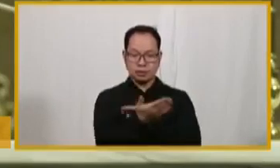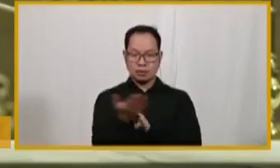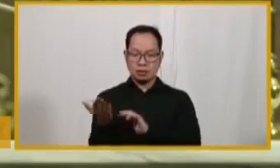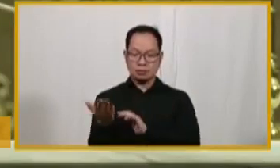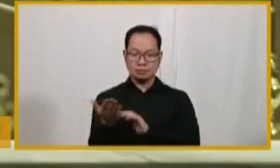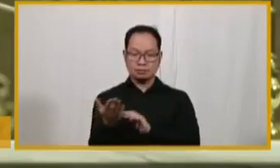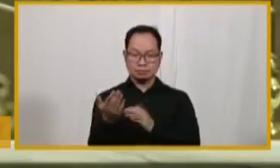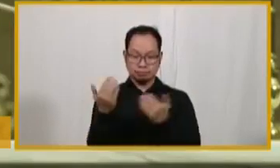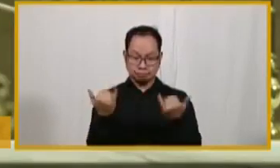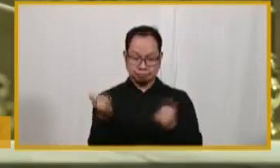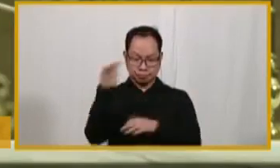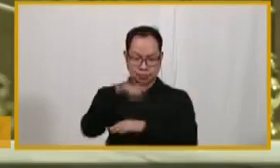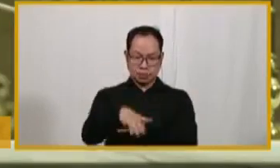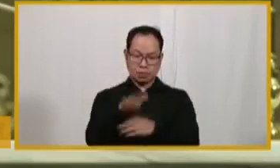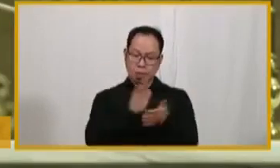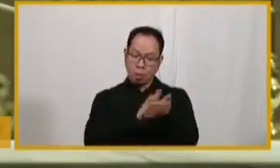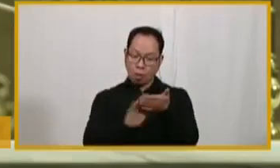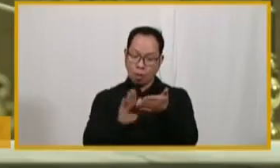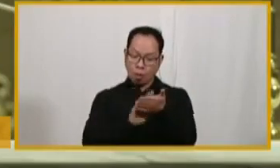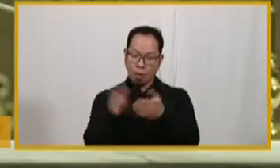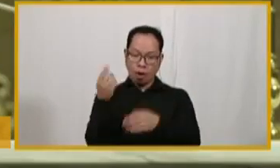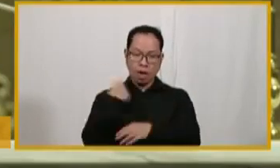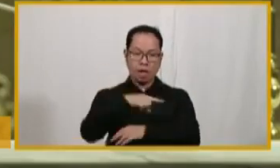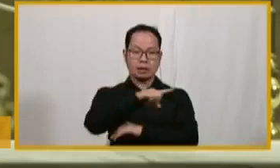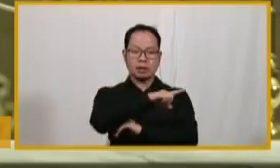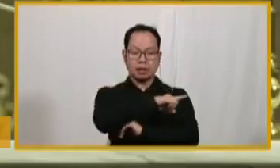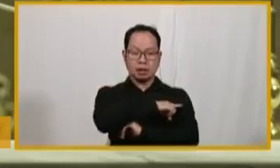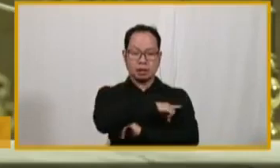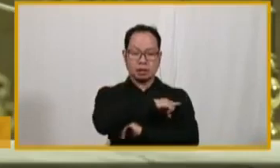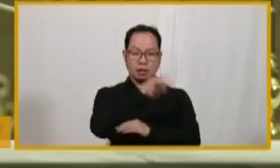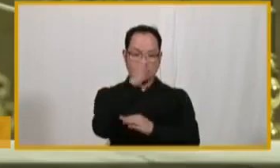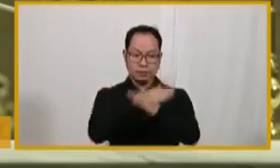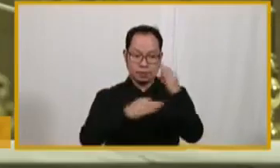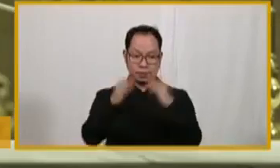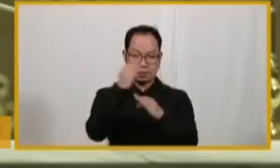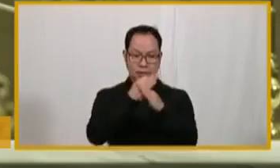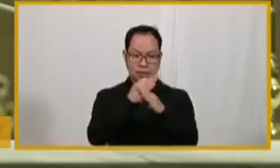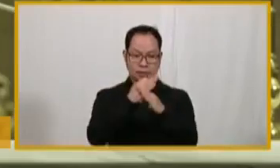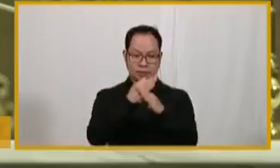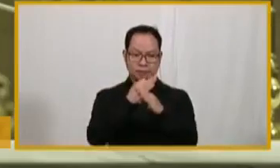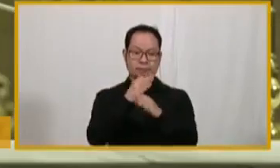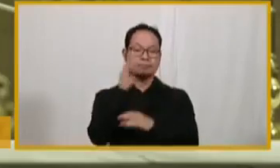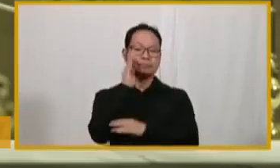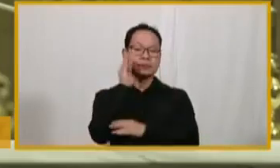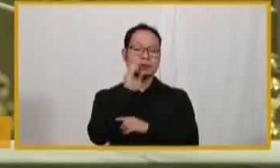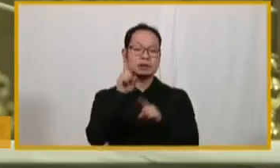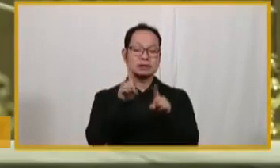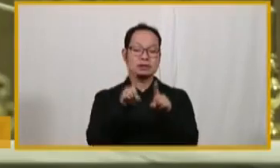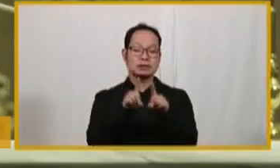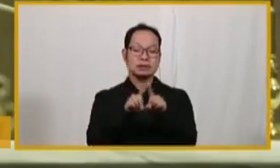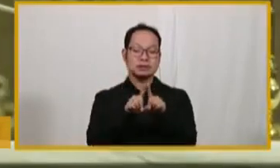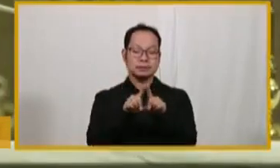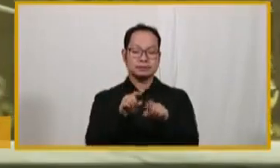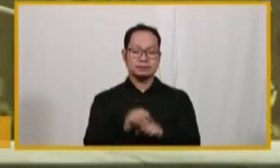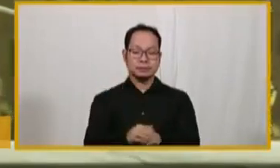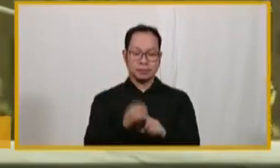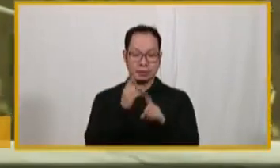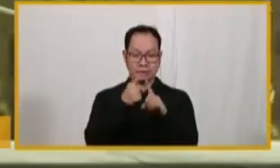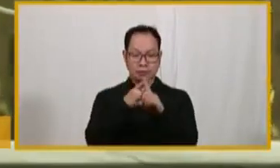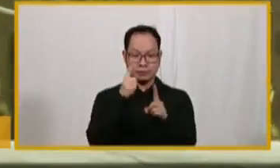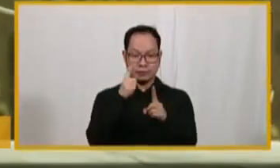ito, huhugasan natin ang mga paa ng mga kapatid natin